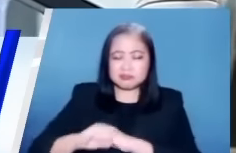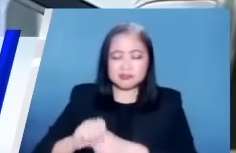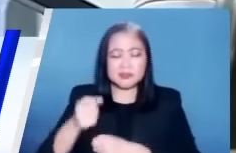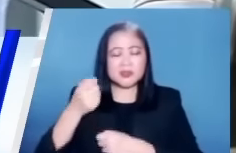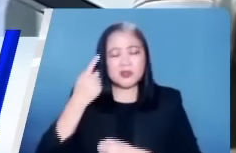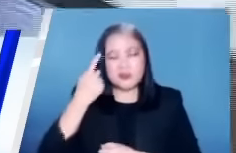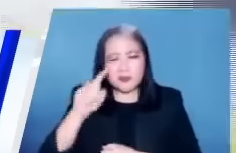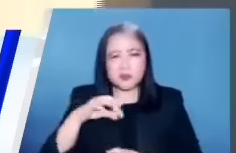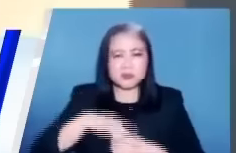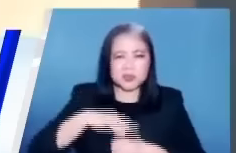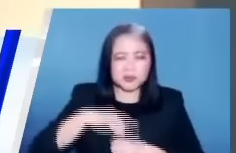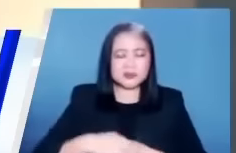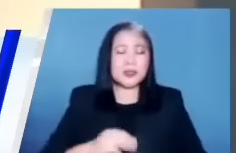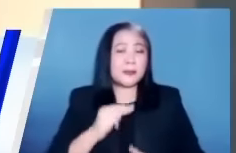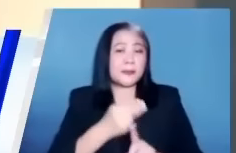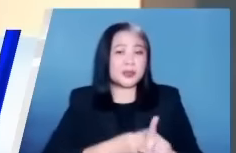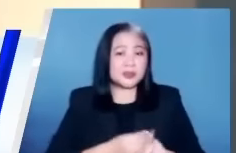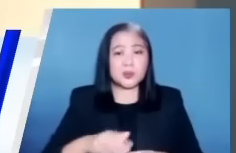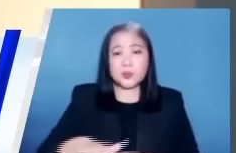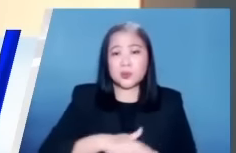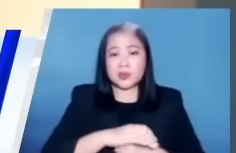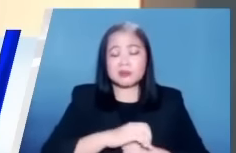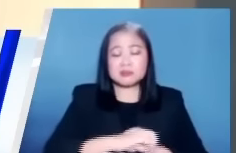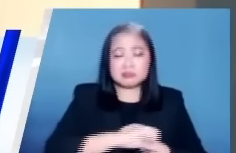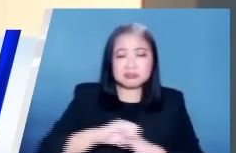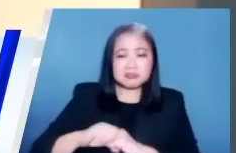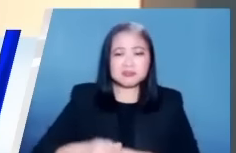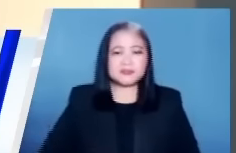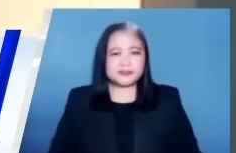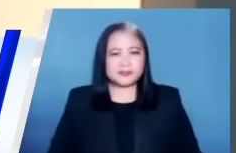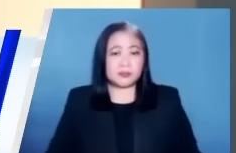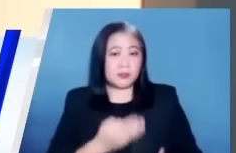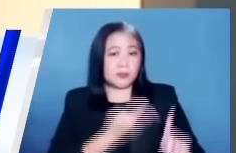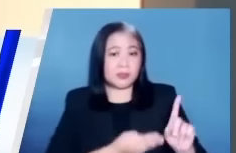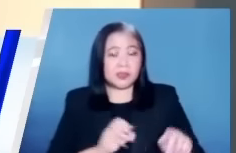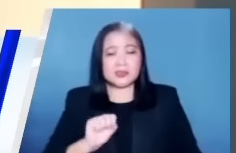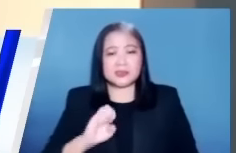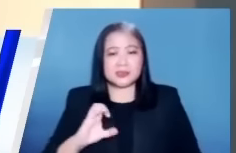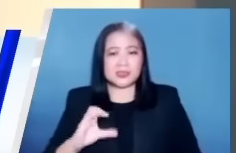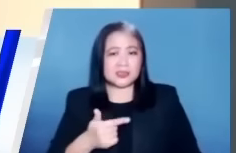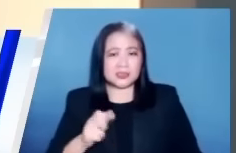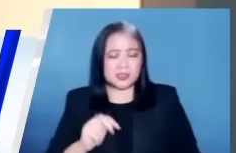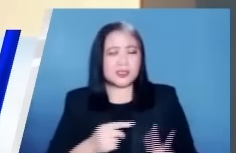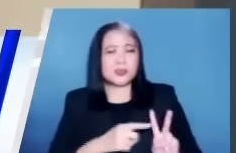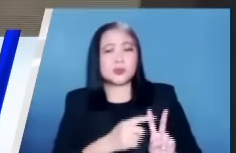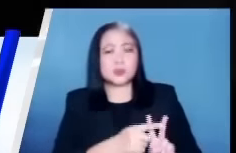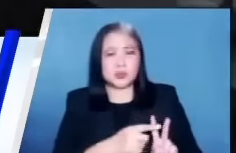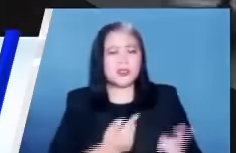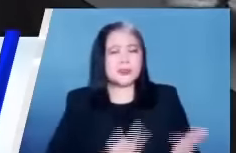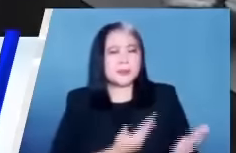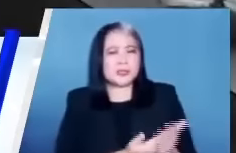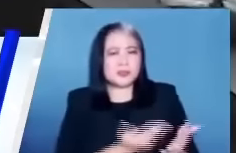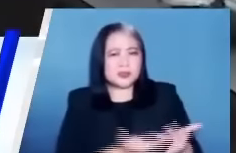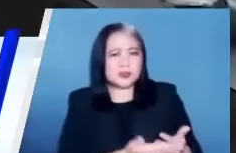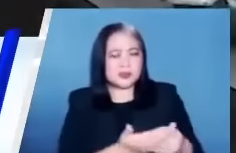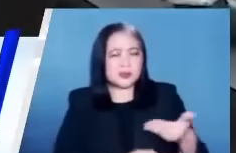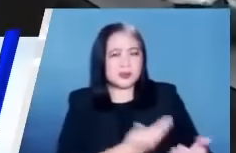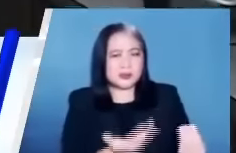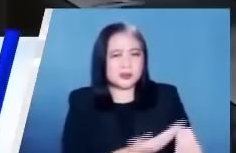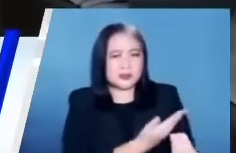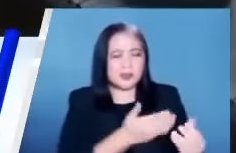March local campaign hawak pa rin ng secretary general ng camara ang dalawang impeachment complaint na ini laban sa B panawagan ng